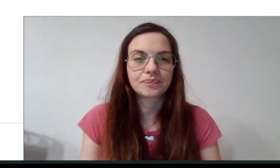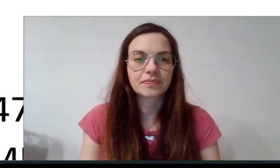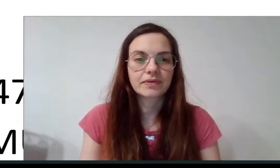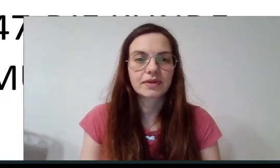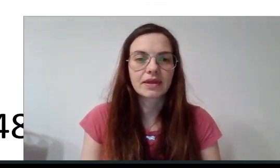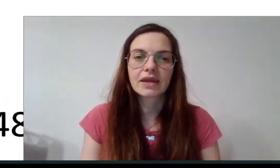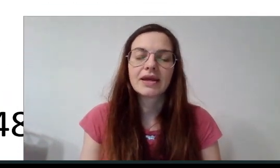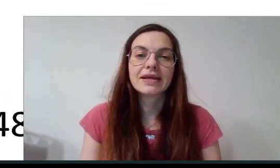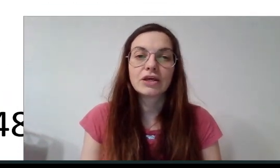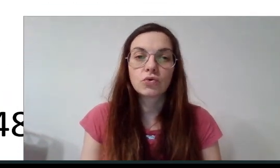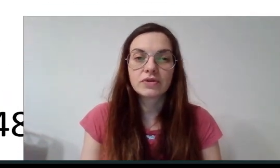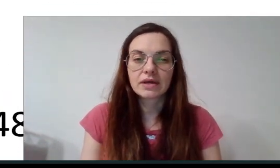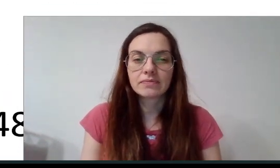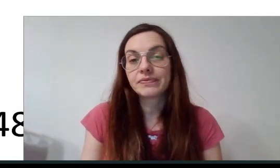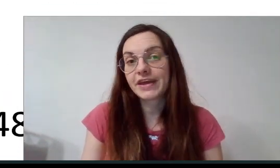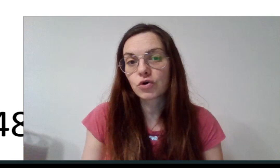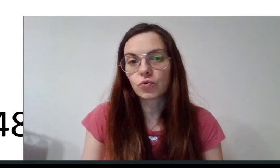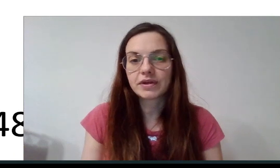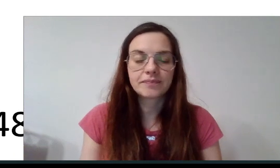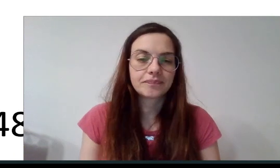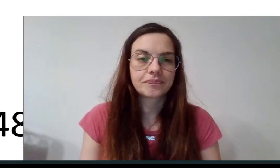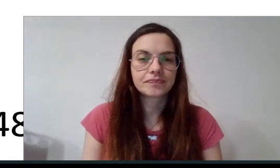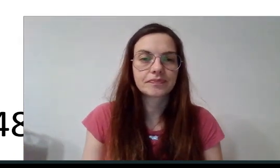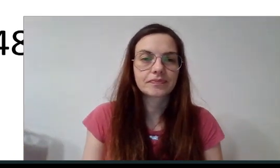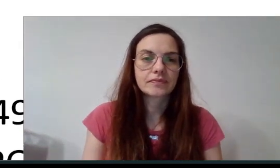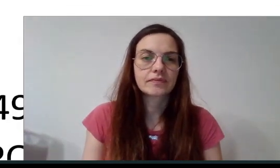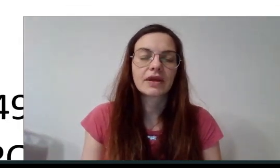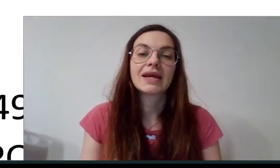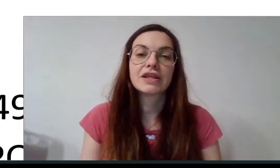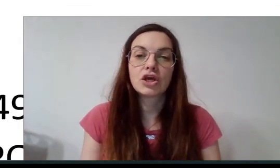Die Kunde. Der Kunde. Die Uhr.